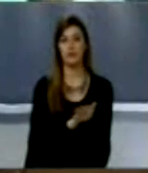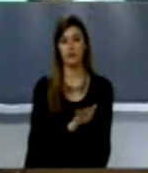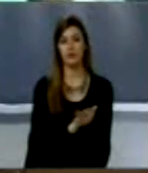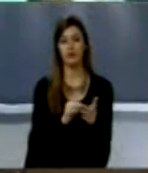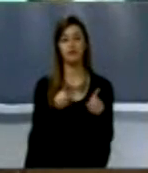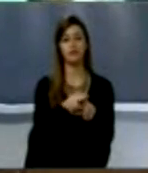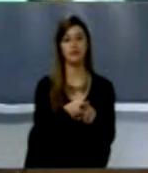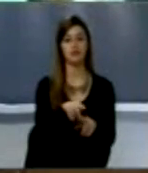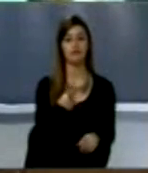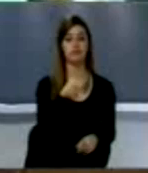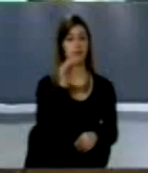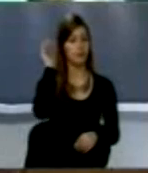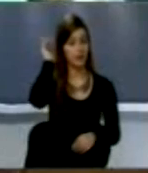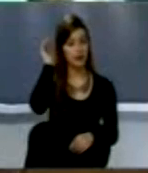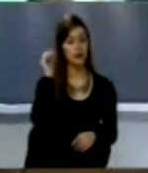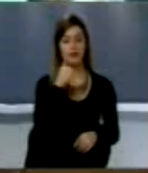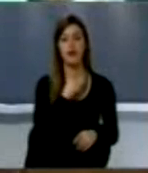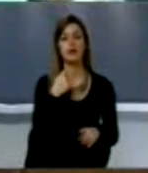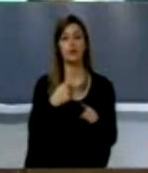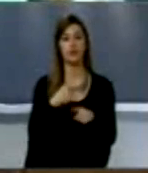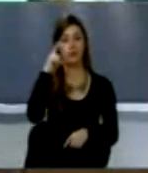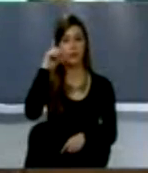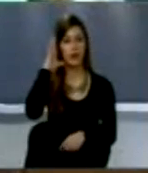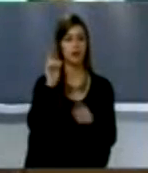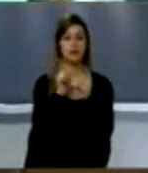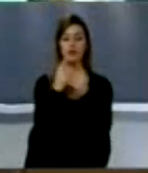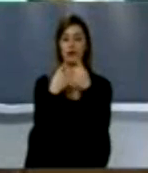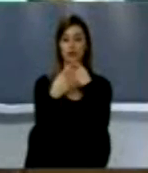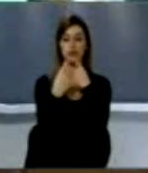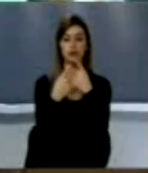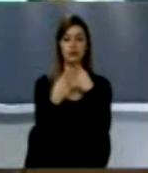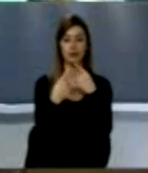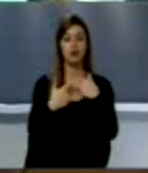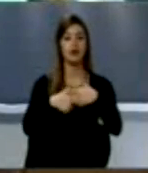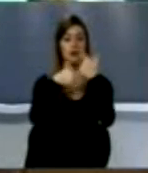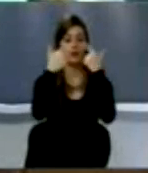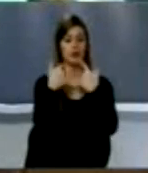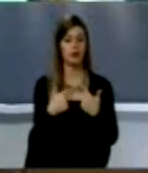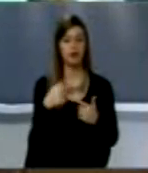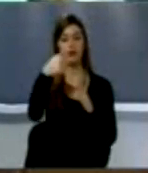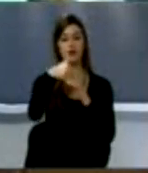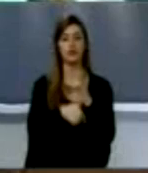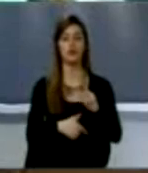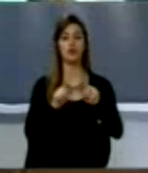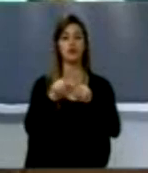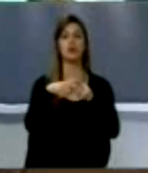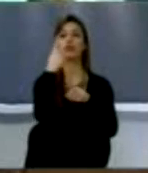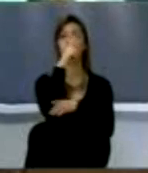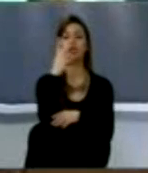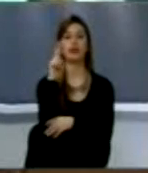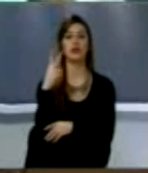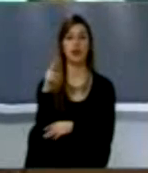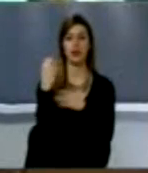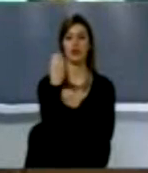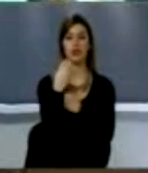i tij i Financave, e pse jo edhe gjithë kabineti, të ishin konsultuar vetëm shkarazi rreth projekt buxhetit me miq të shumë ndërkombëtar që i këshillojnë në